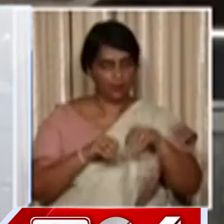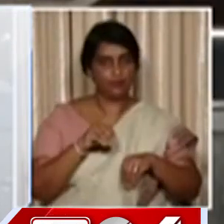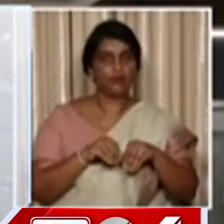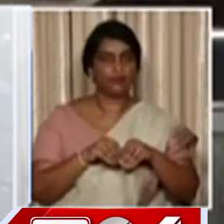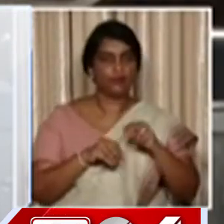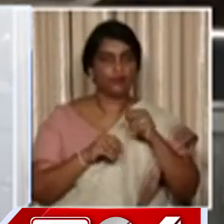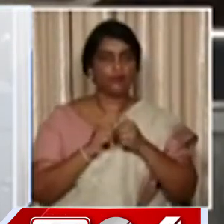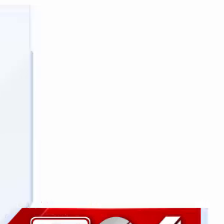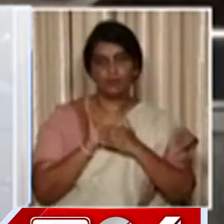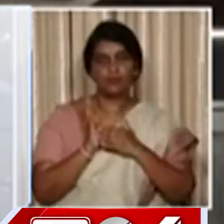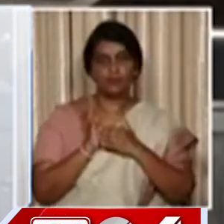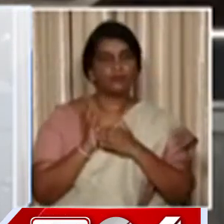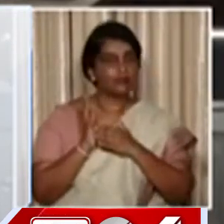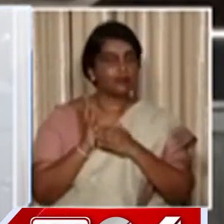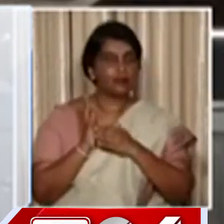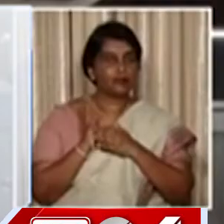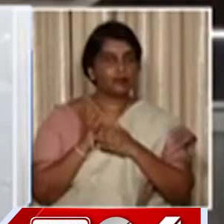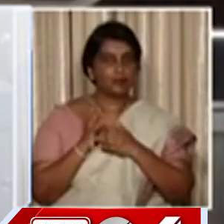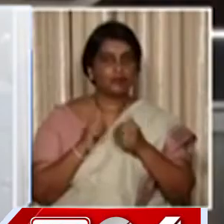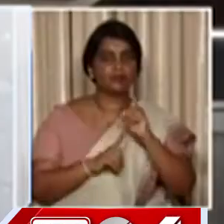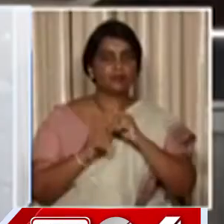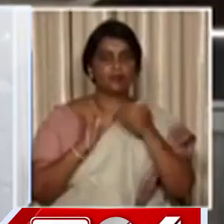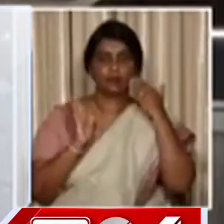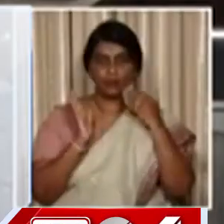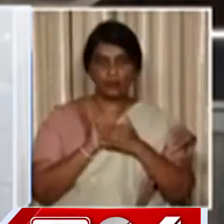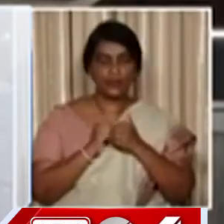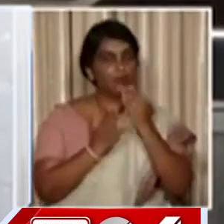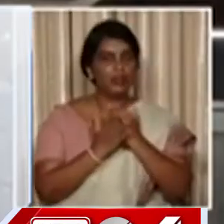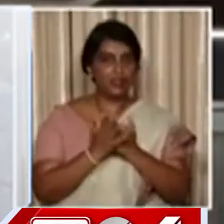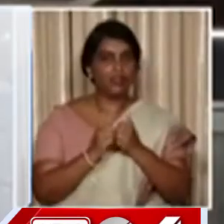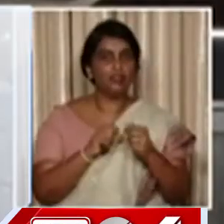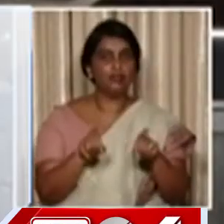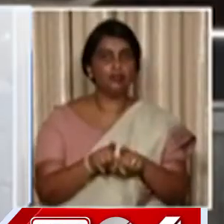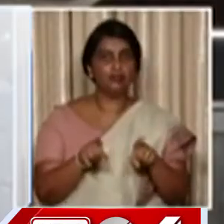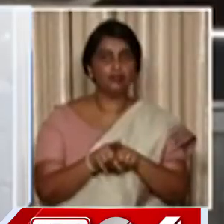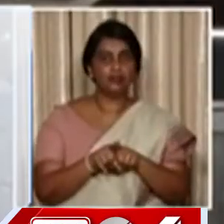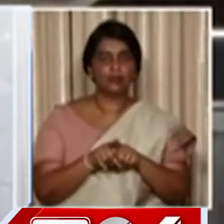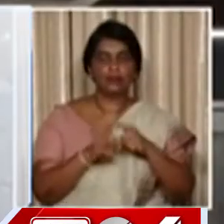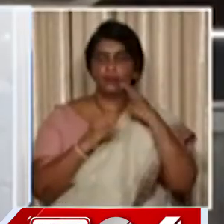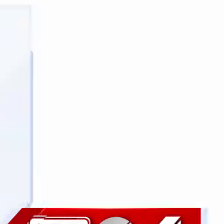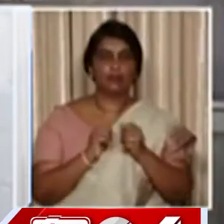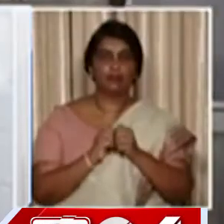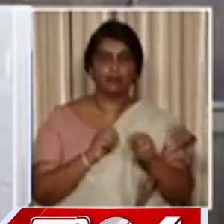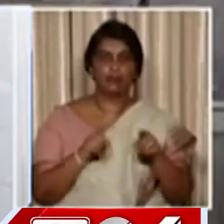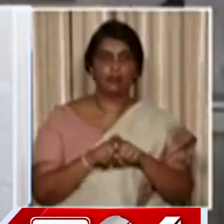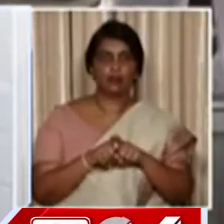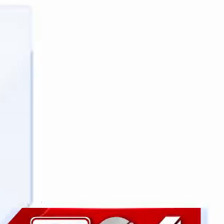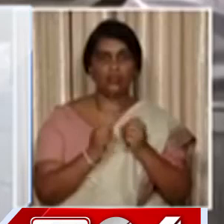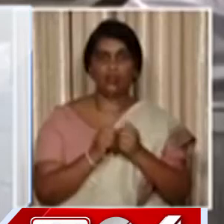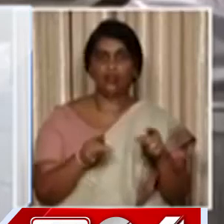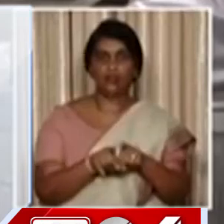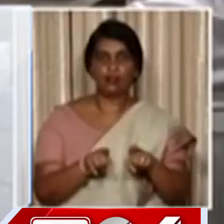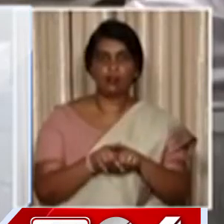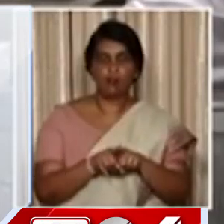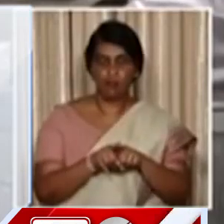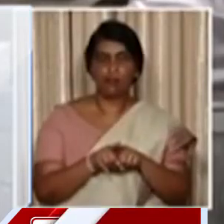මේක පාරාවලල්ලක් වෙලා ආපහු අනිත් පැත්තට පහර ලැබෙන්න පුළුවන්. හරි සීයේ හරි ICC එකේ ක්‍රිකට් තහනම් කරොත් ලංකාවේ. ඒකටත් වගේ කියනවා.